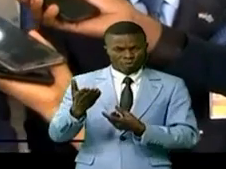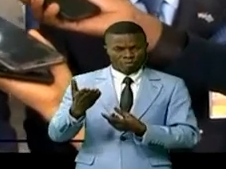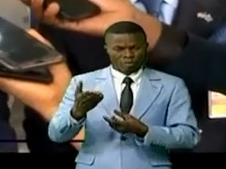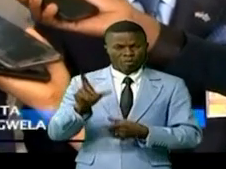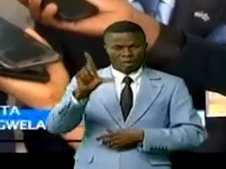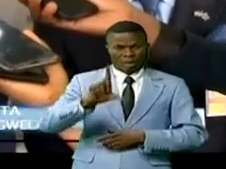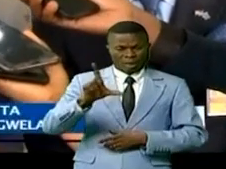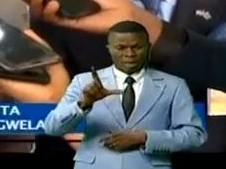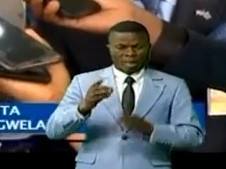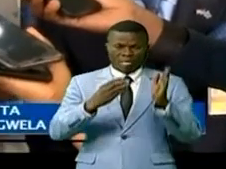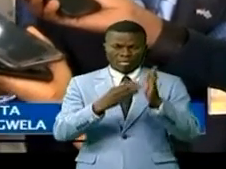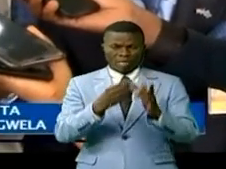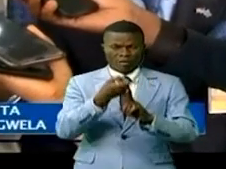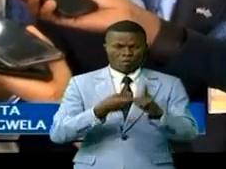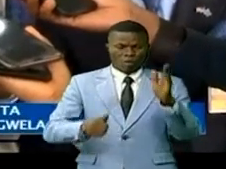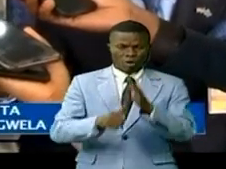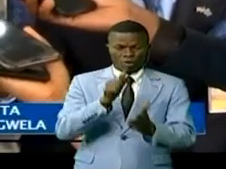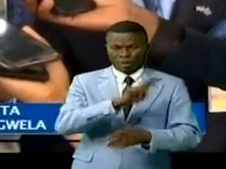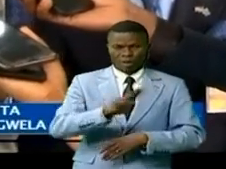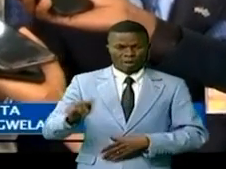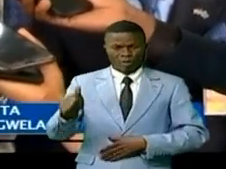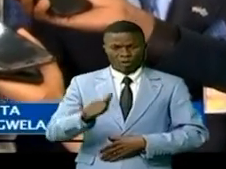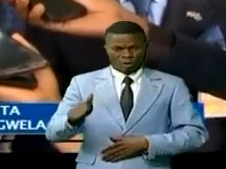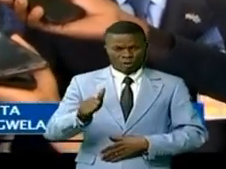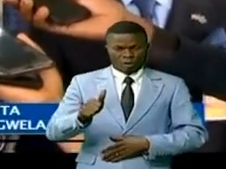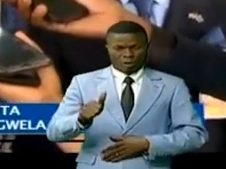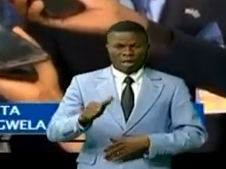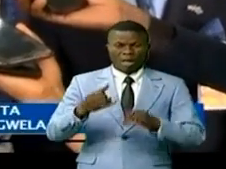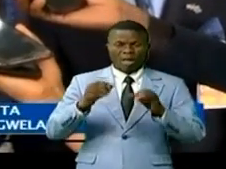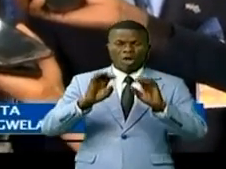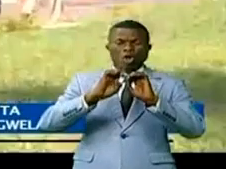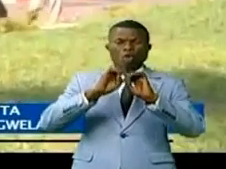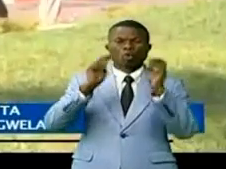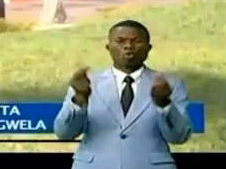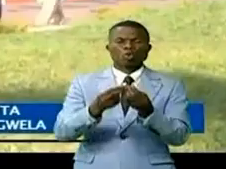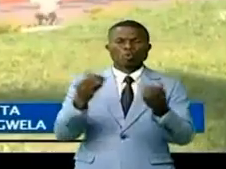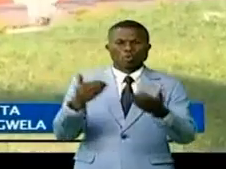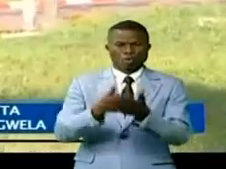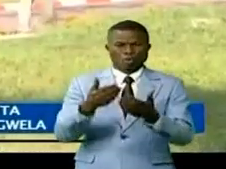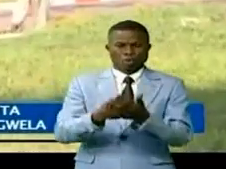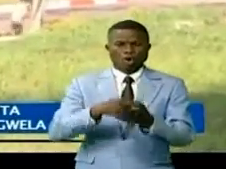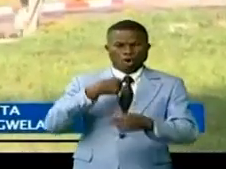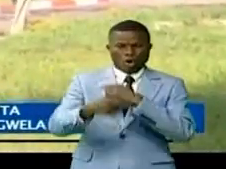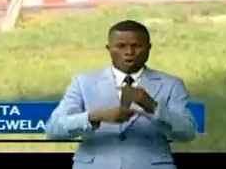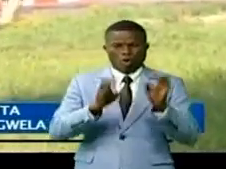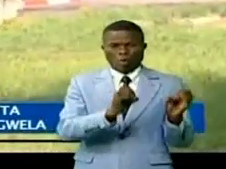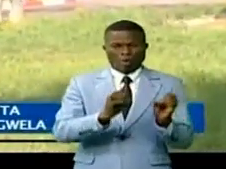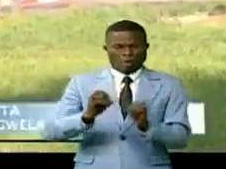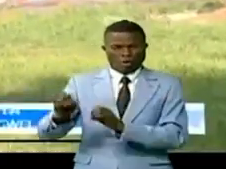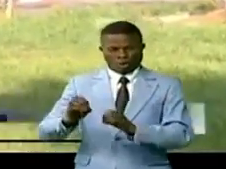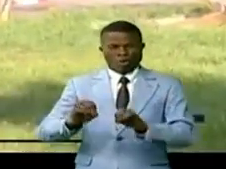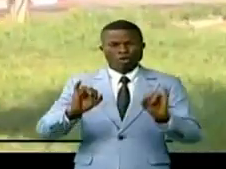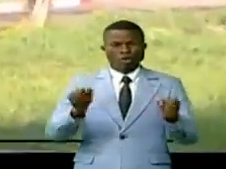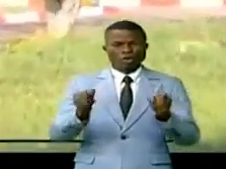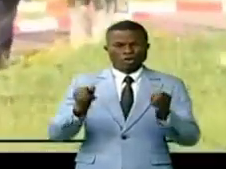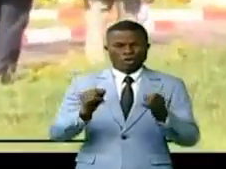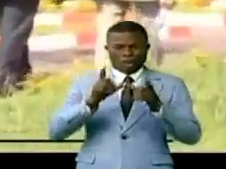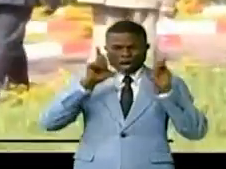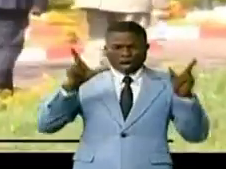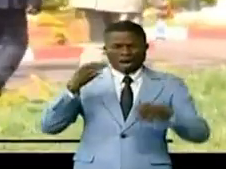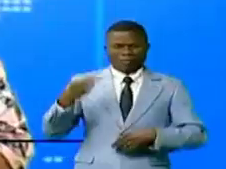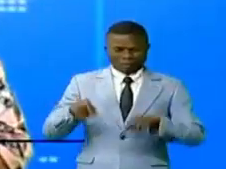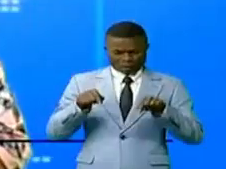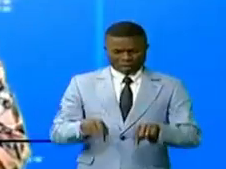lundi 9 novembre 2021 que cette nouvelle équipe dirigeante a pris la commande de l'organisation du 9e jeu de la francophonie en